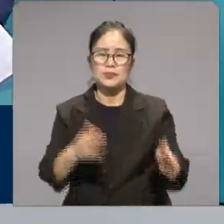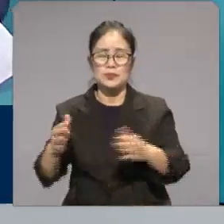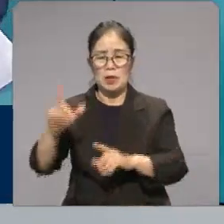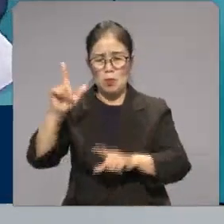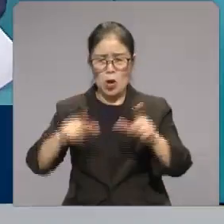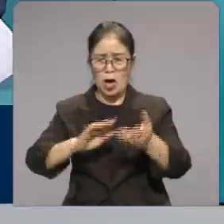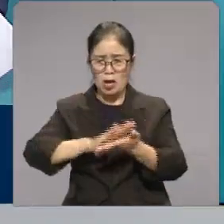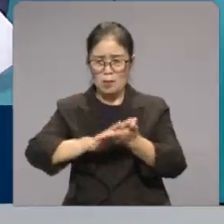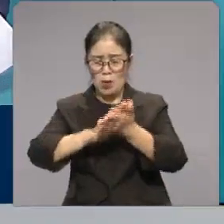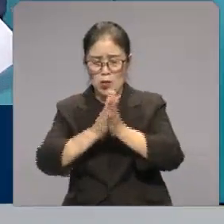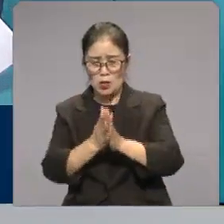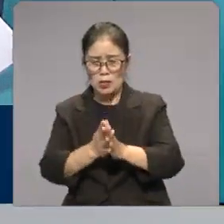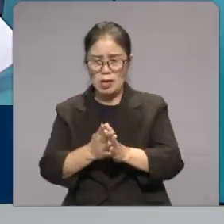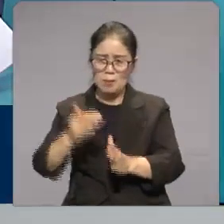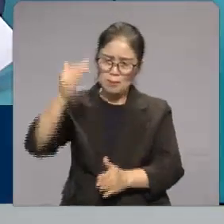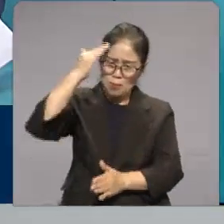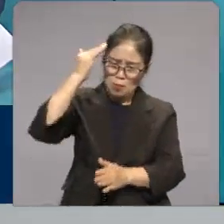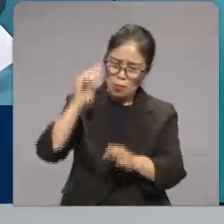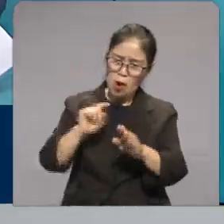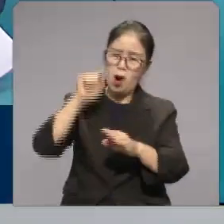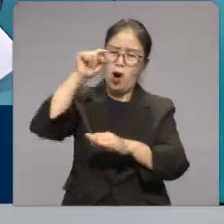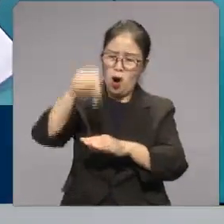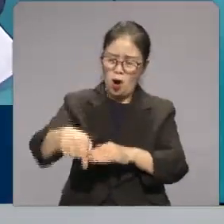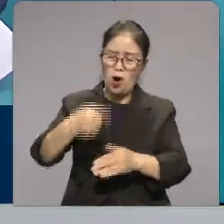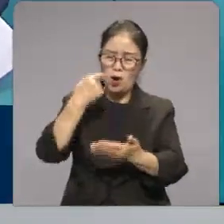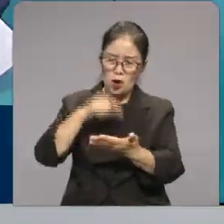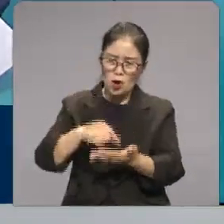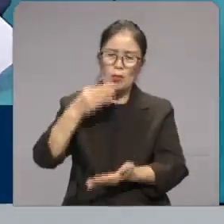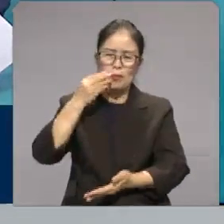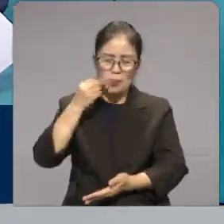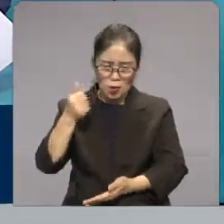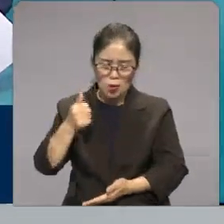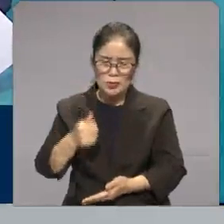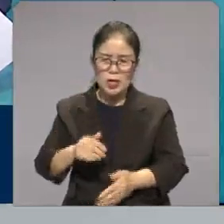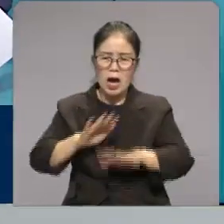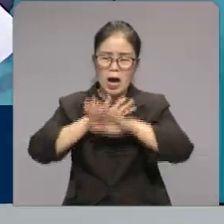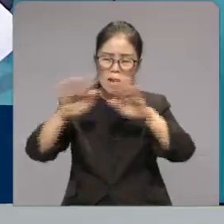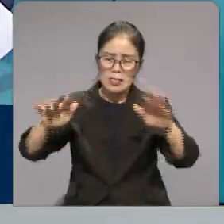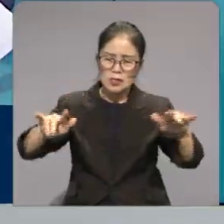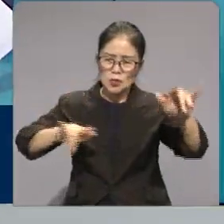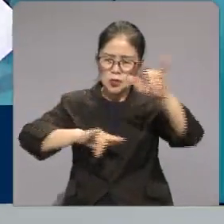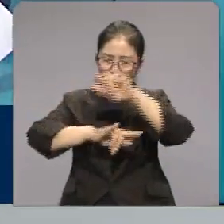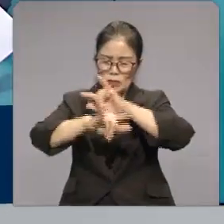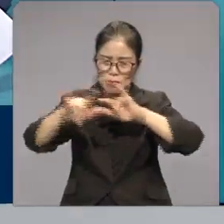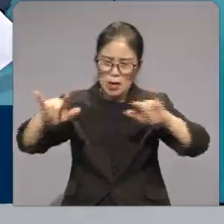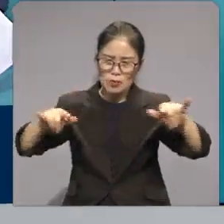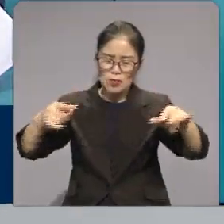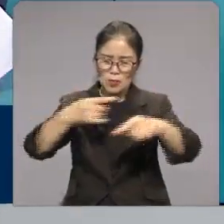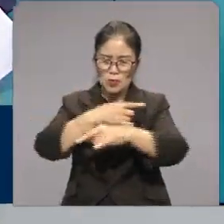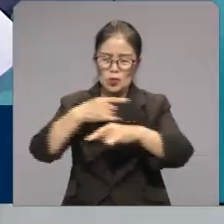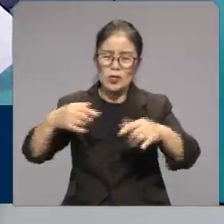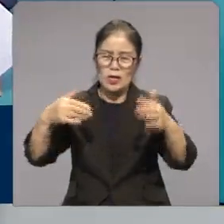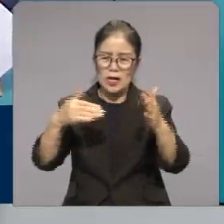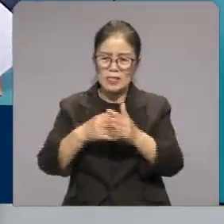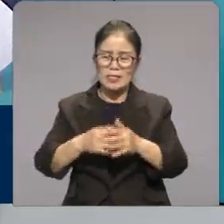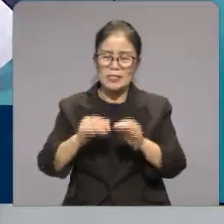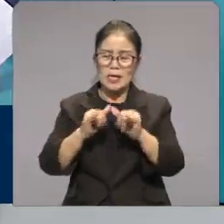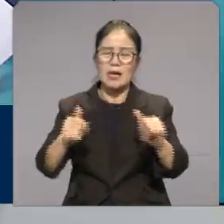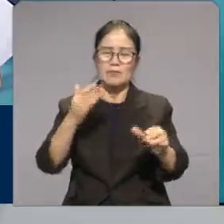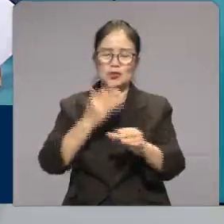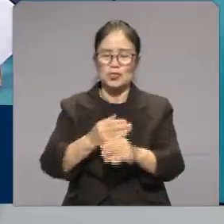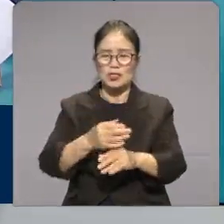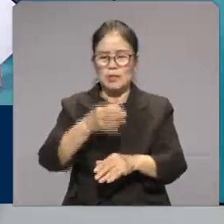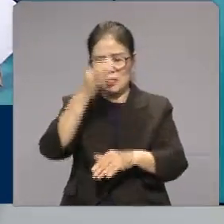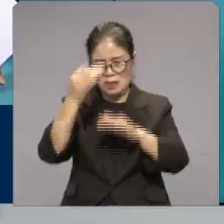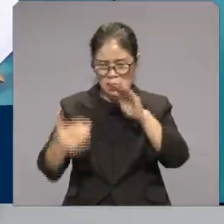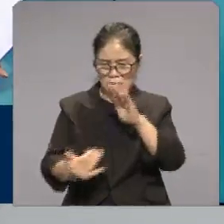모양이 변형돼 장애물을 넘기 쉬운 바퀴부터 하늘을 날아 도심을 잇는 도심 항공 교통까지 사람 중심의 첨단